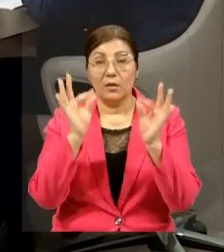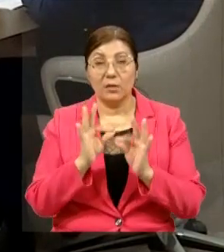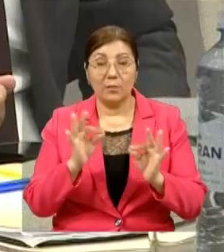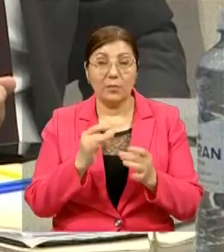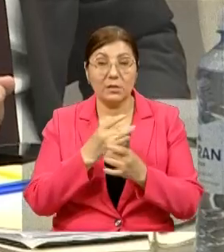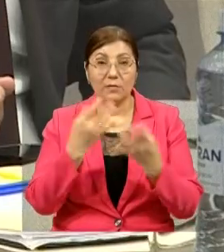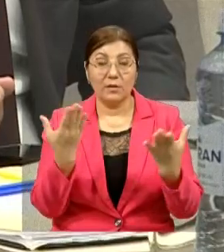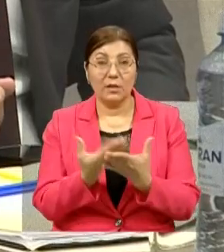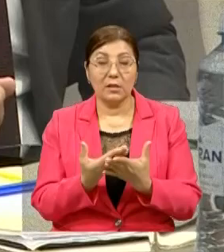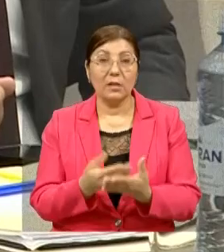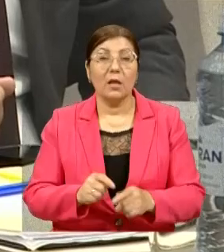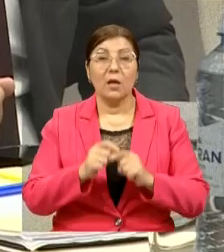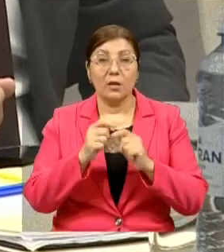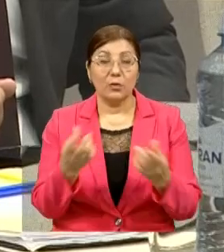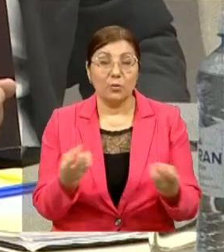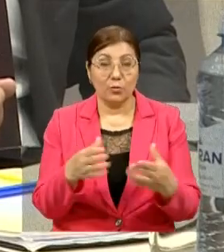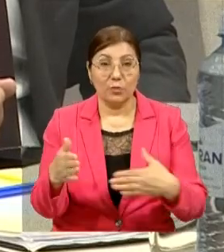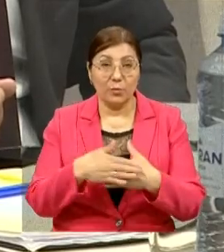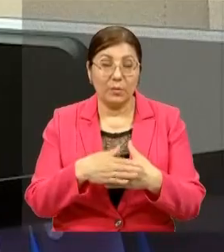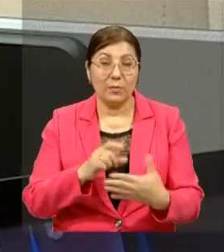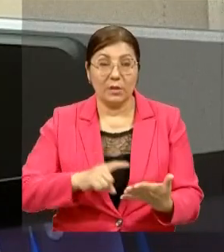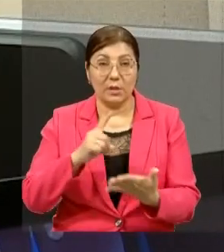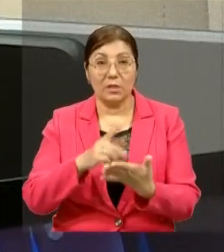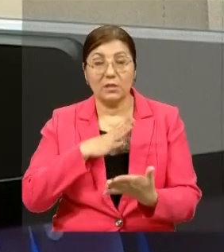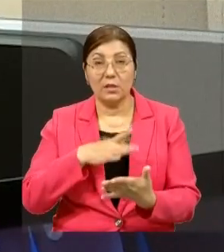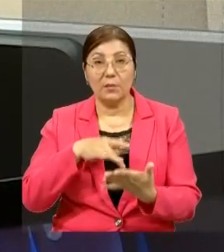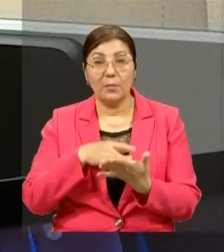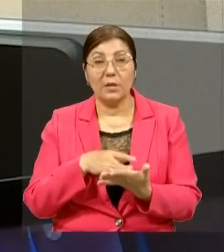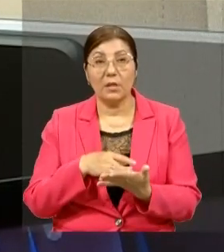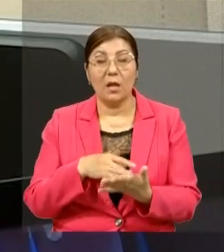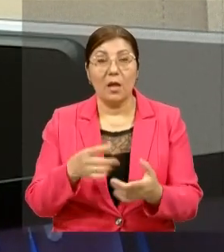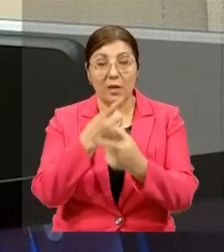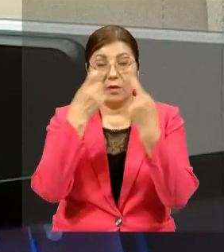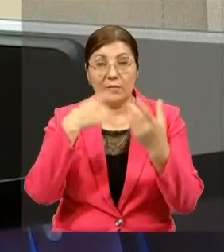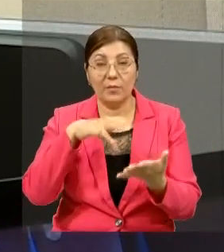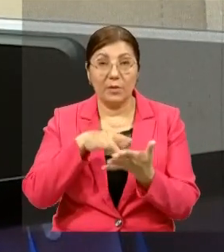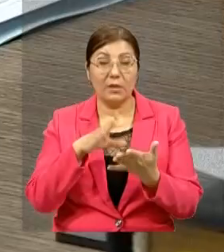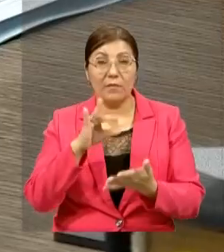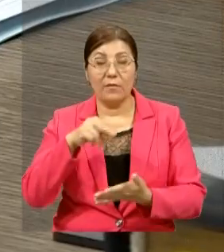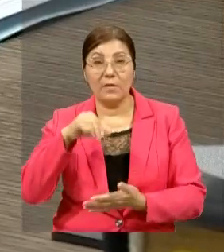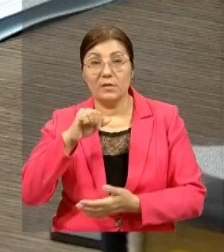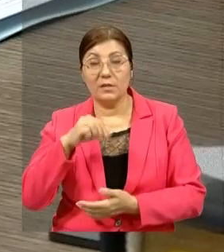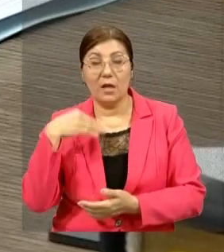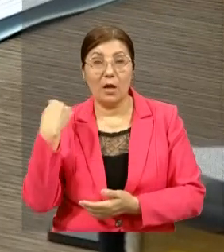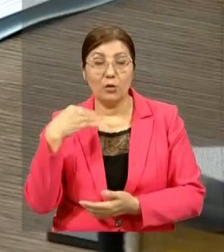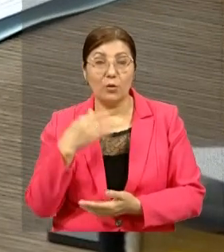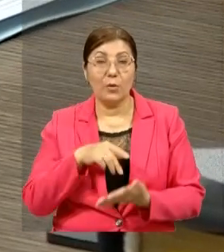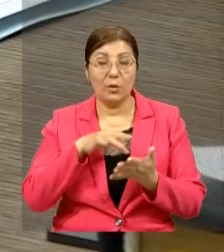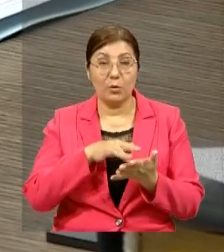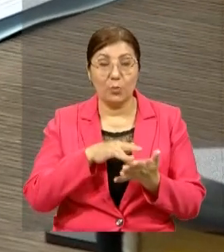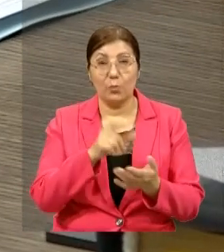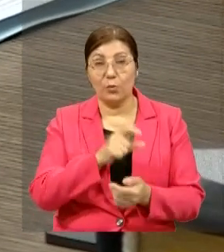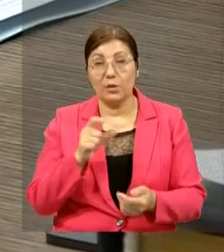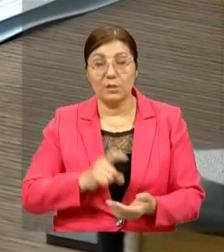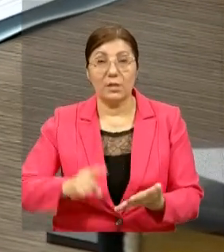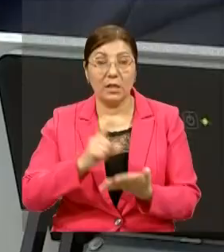информационные пункты и визит АКБ где туристы смогли бы получить информацию о местных достопримечательностях национальных традициях и культуре а также узнать о